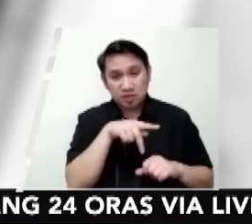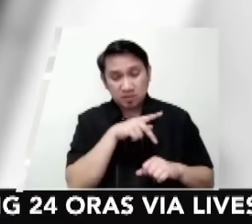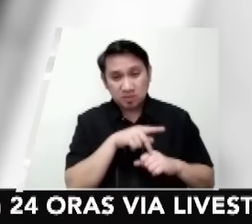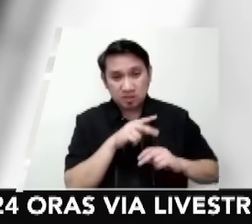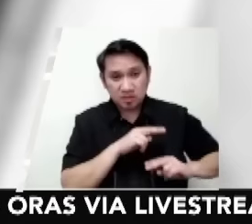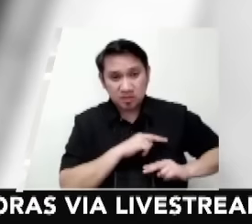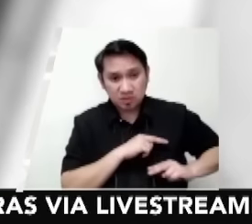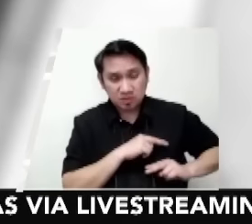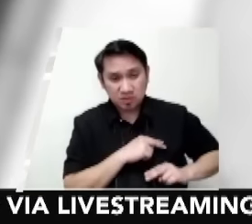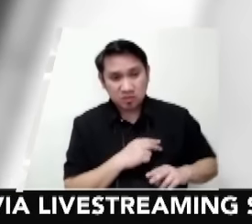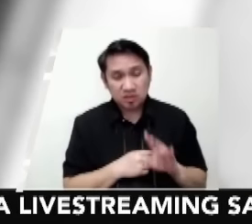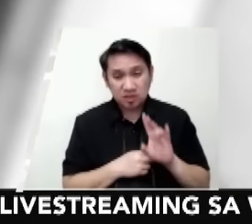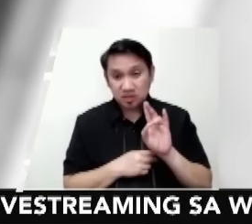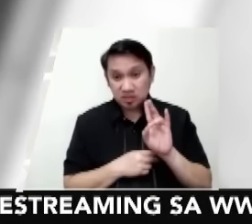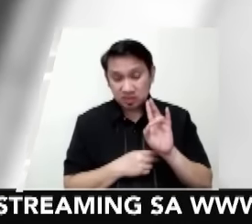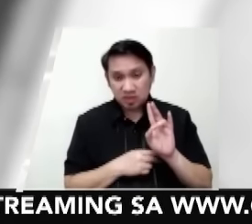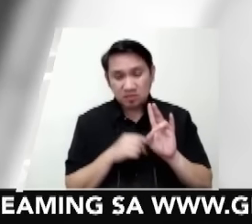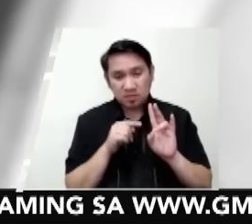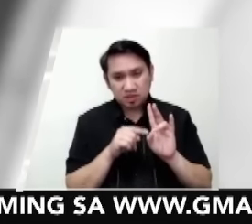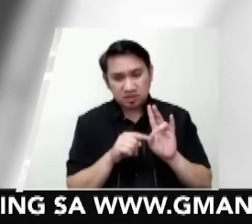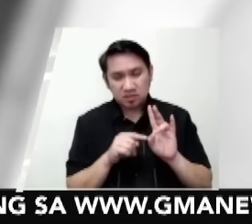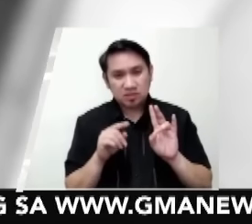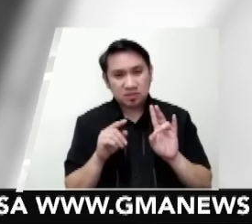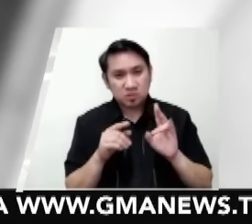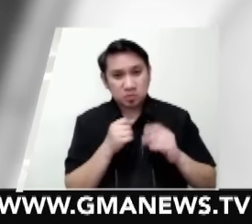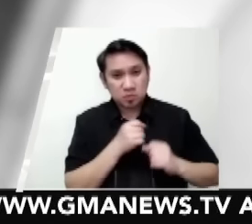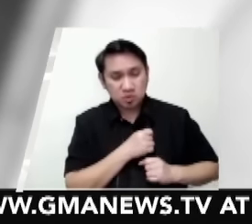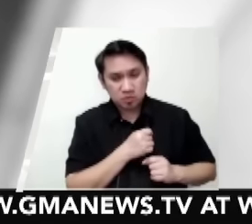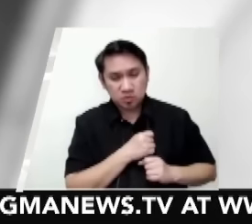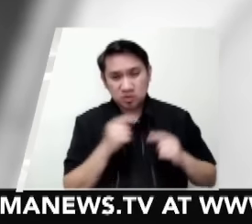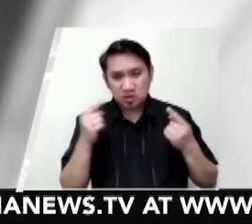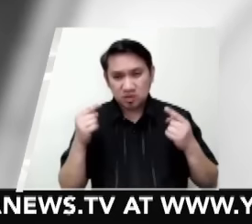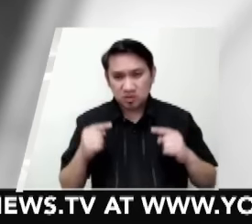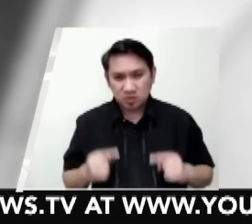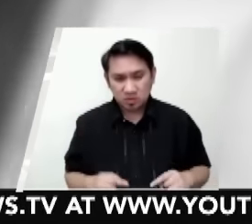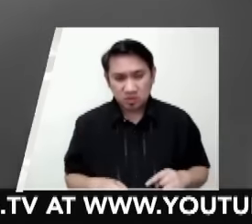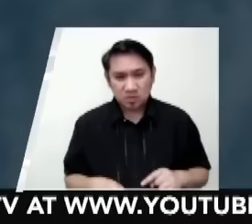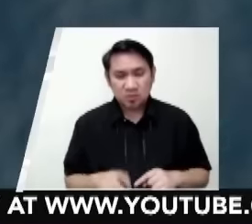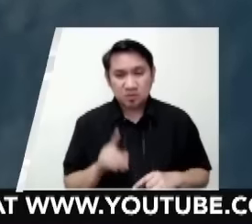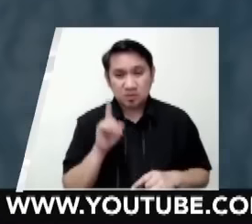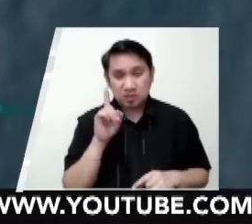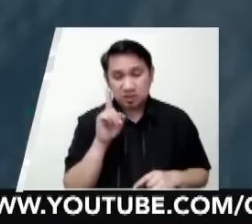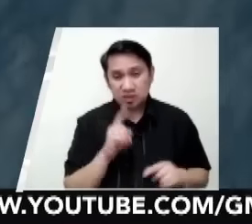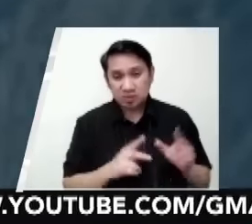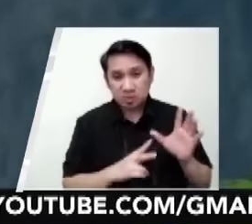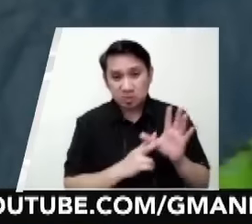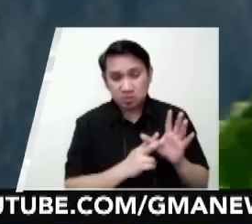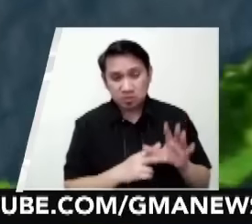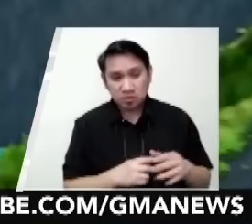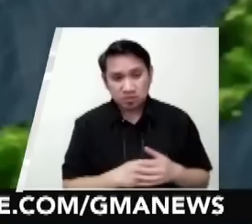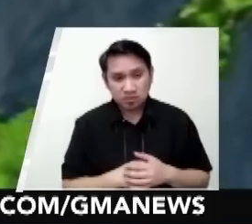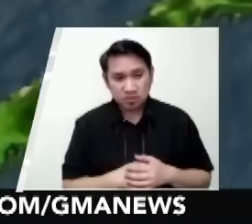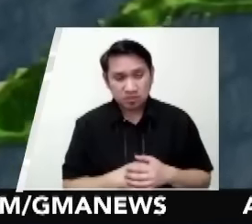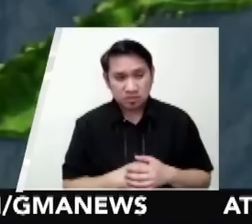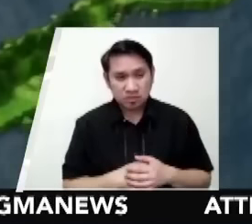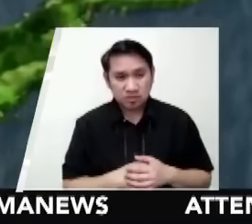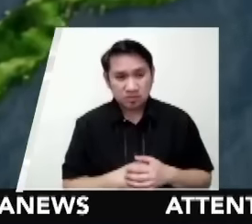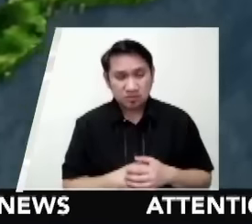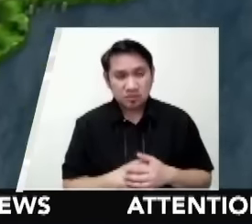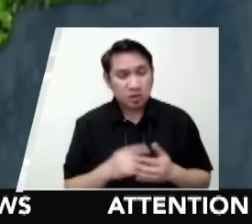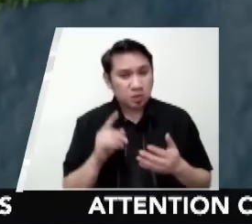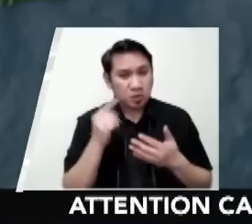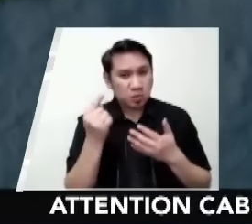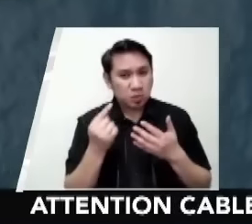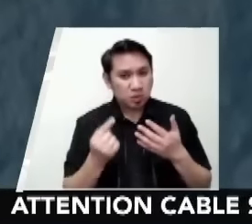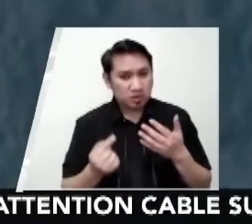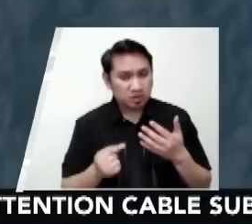ng Philippine Navy ang nasugatan sa insidente. Ang isa sa kanila naputulan pa daw ng daliri. Ganito rin ang ibinigay na detalye ng isa pang opisyal